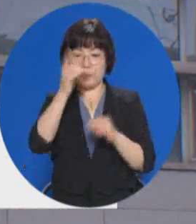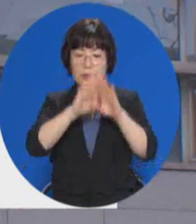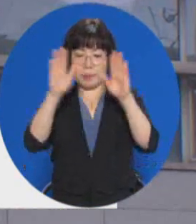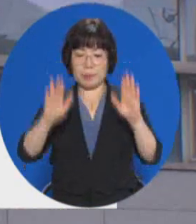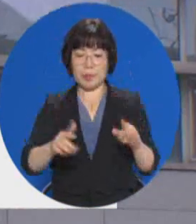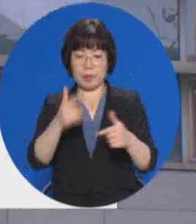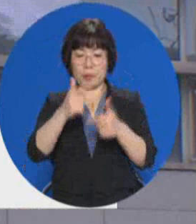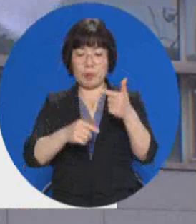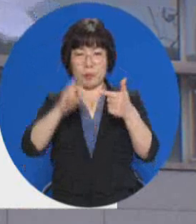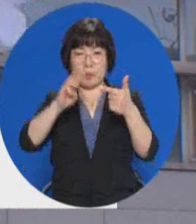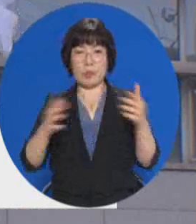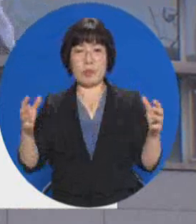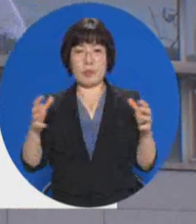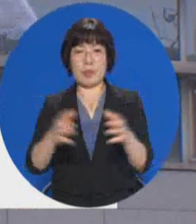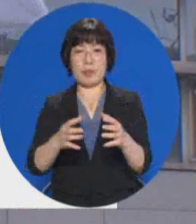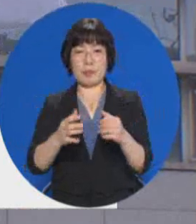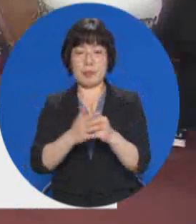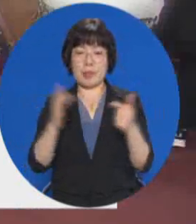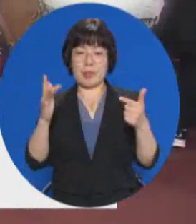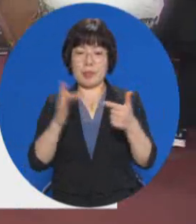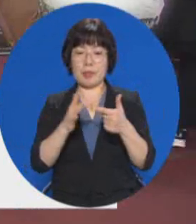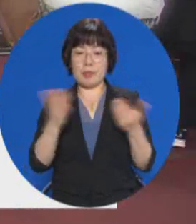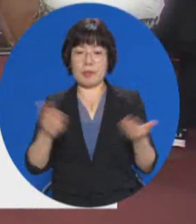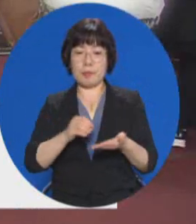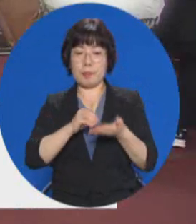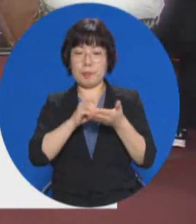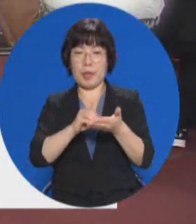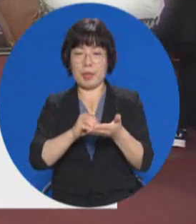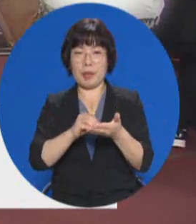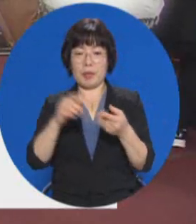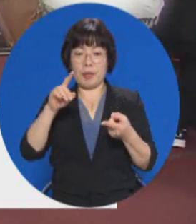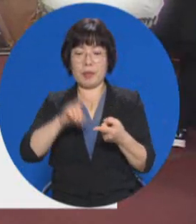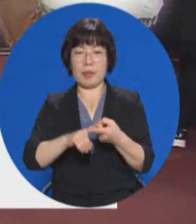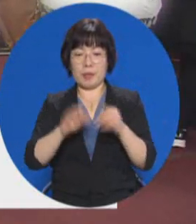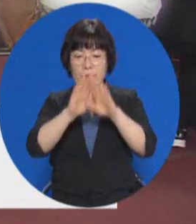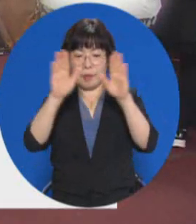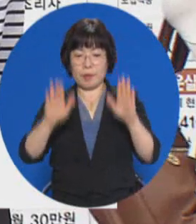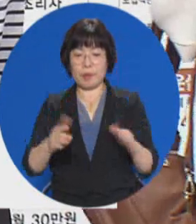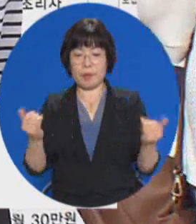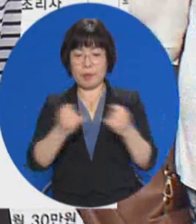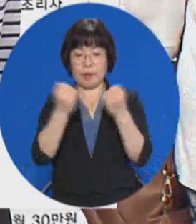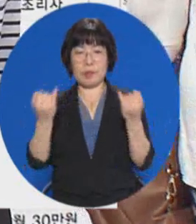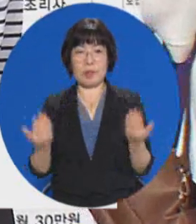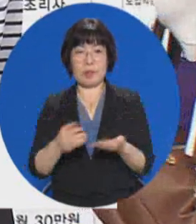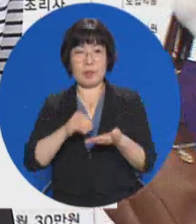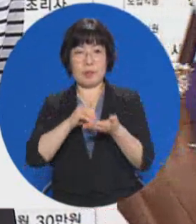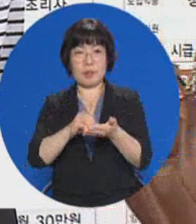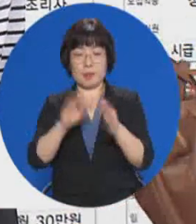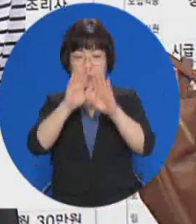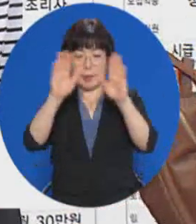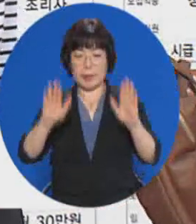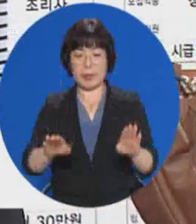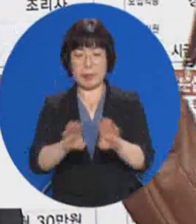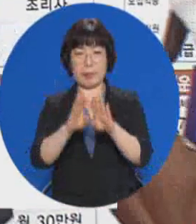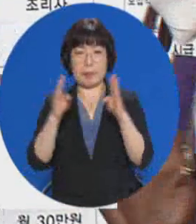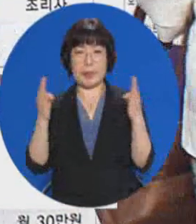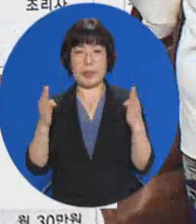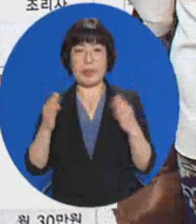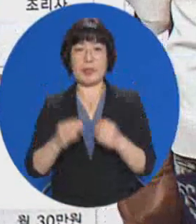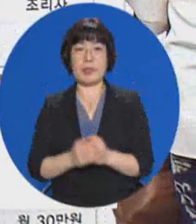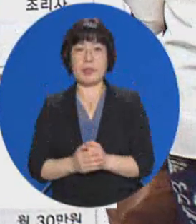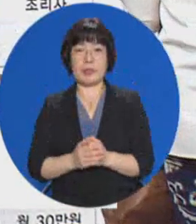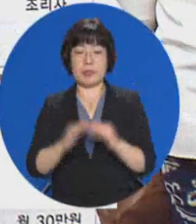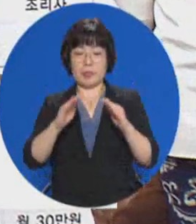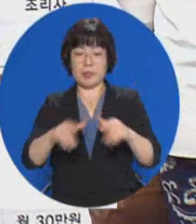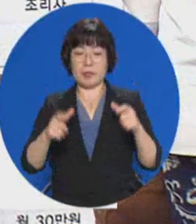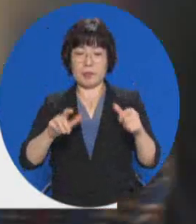목포, 나주시 등과 합동으로 인터넷 취업 포털 잡코리아를 통해 여성 온라인 일자리 박람회를 개최합니다.